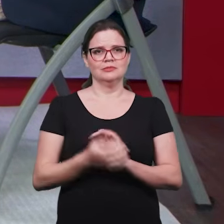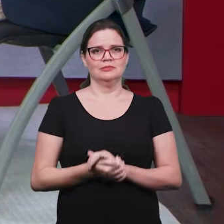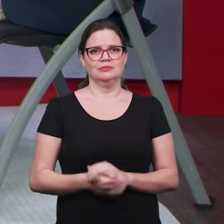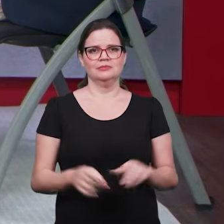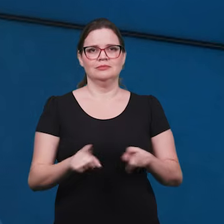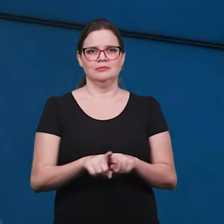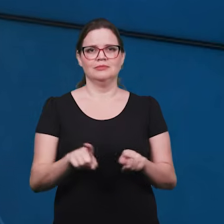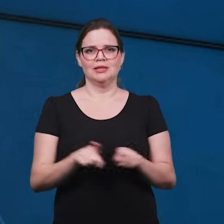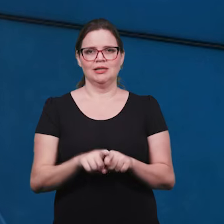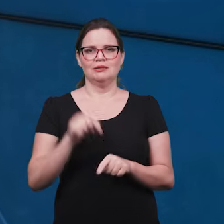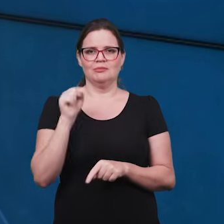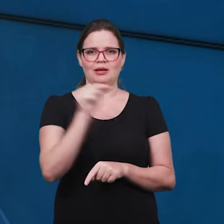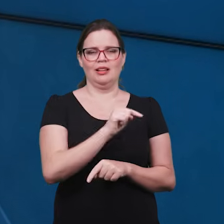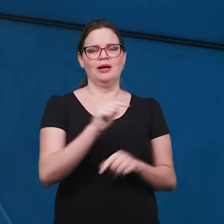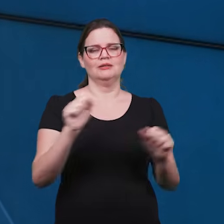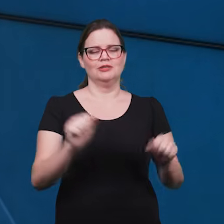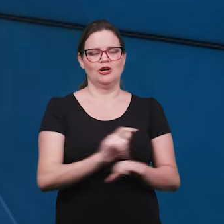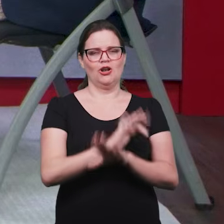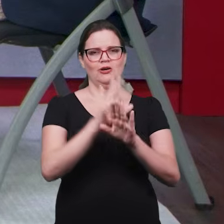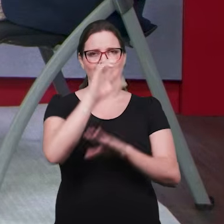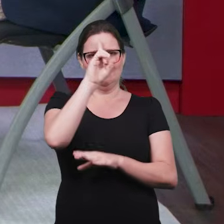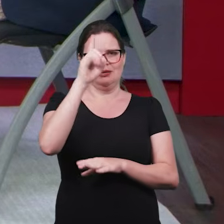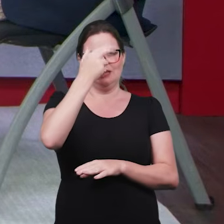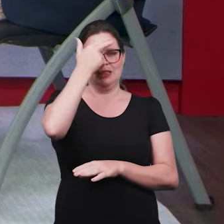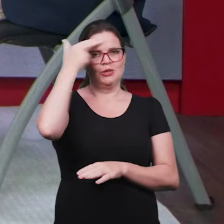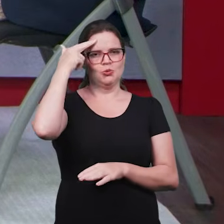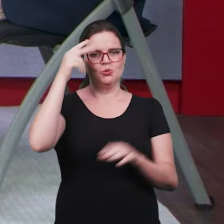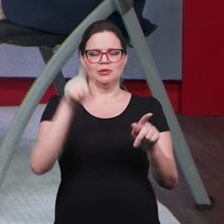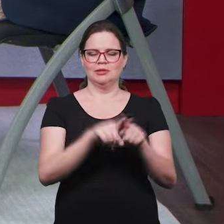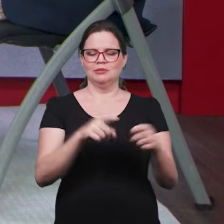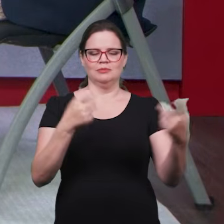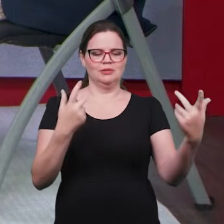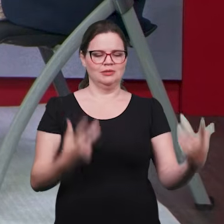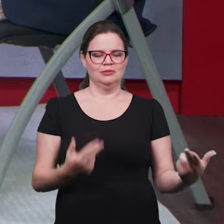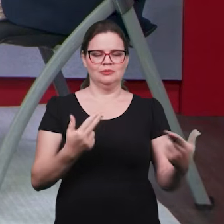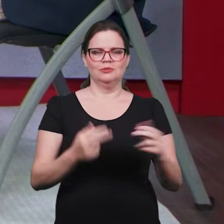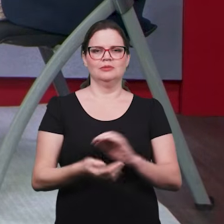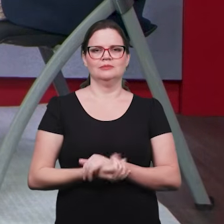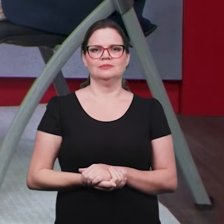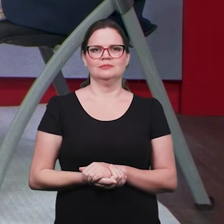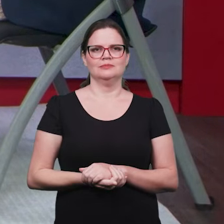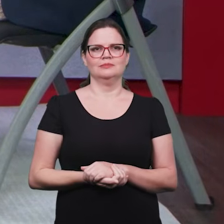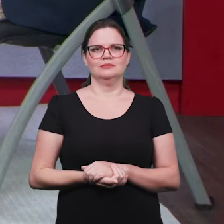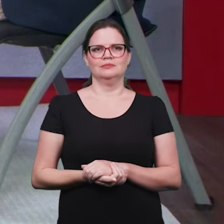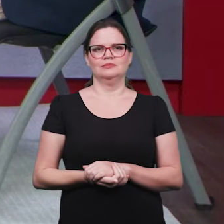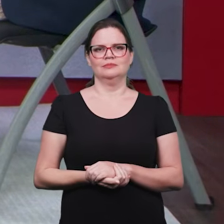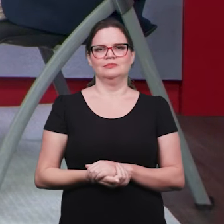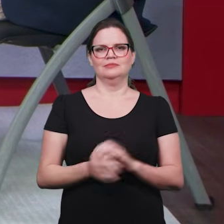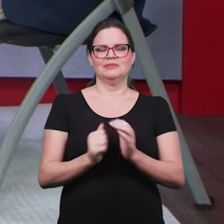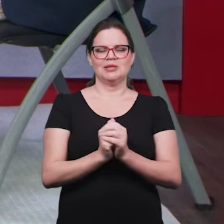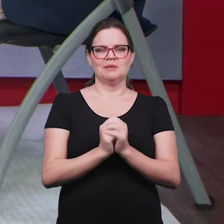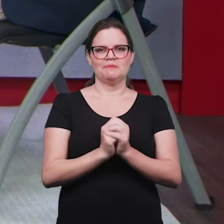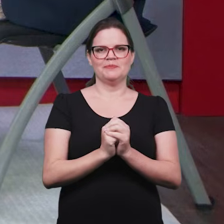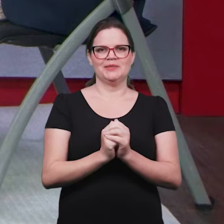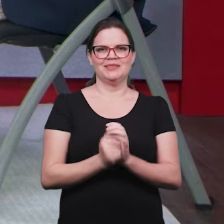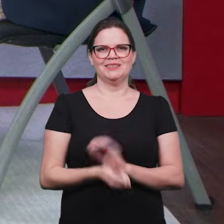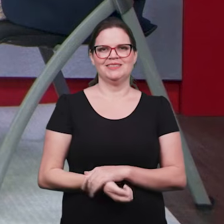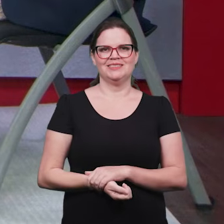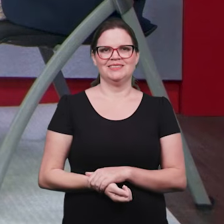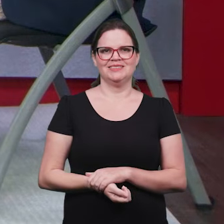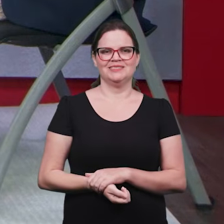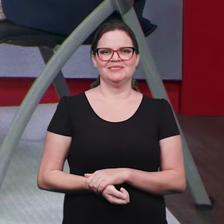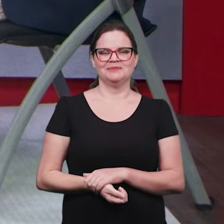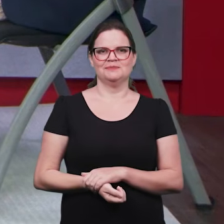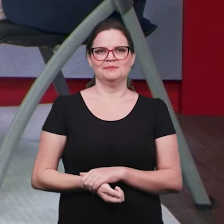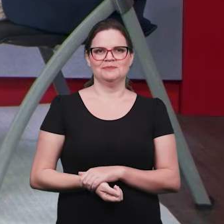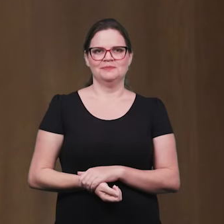no Brasil, и слава Богу, это пришел в Литву. e glória a Deus, esse mesmo Evangelho nos alcançou lá na Lituânia.